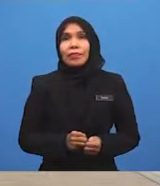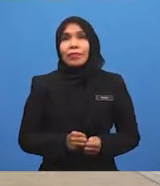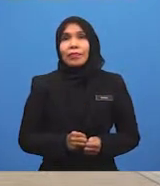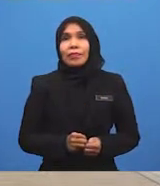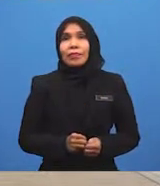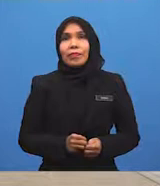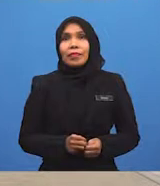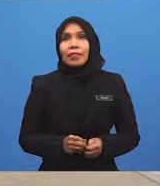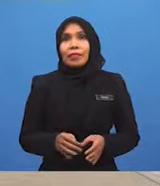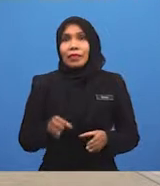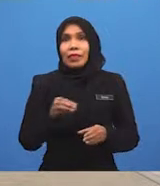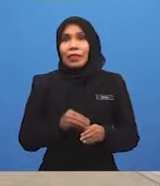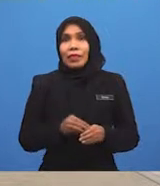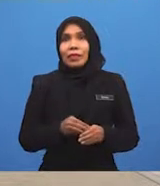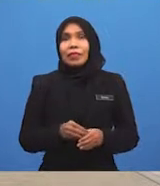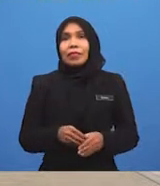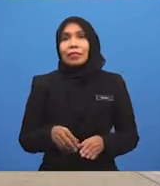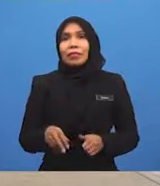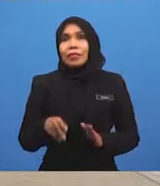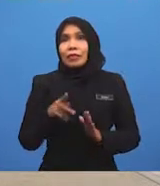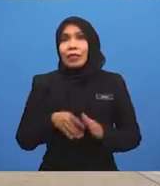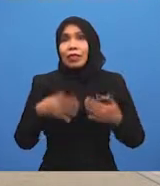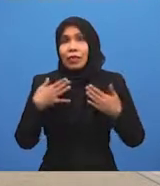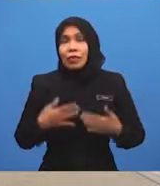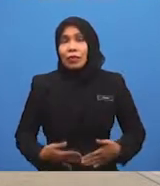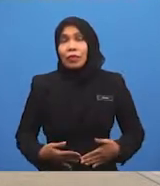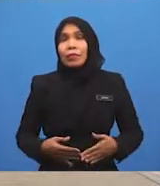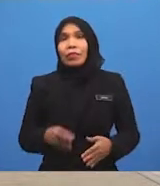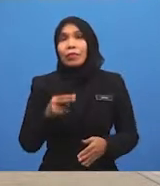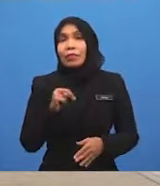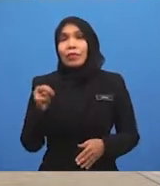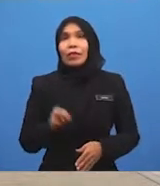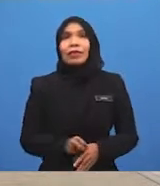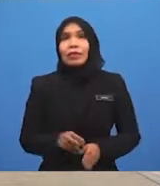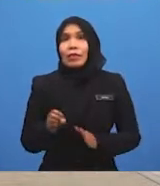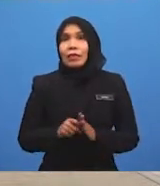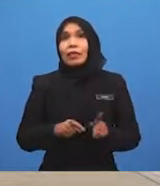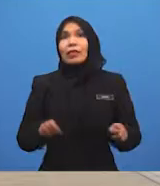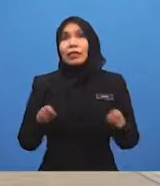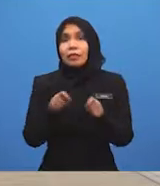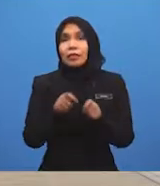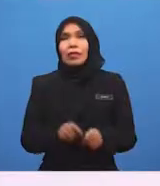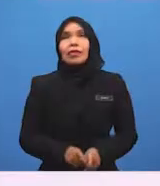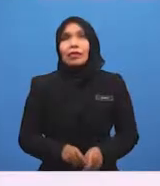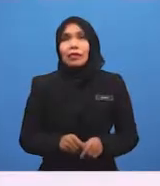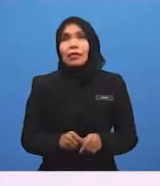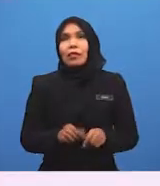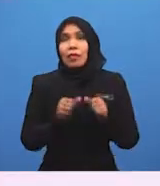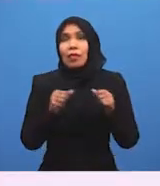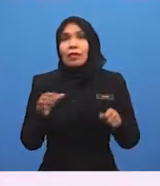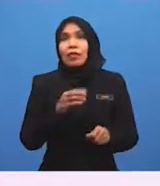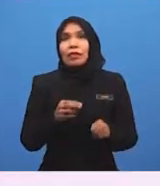dalam menjana kehidupan setempat yang aman dan harmoni. Baik